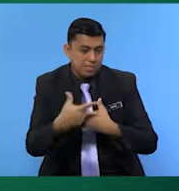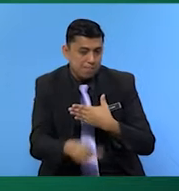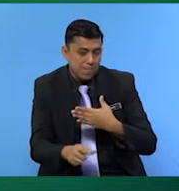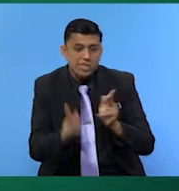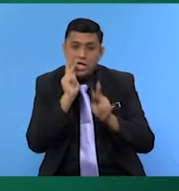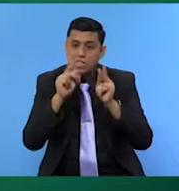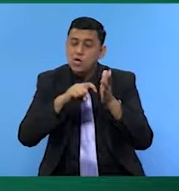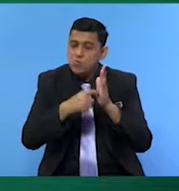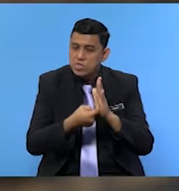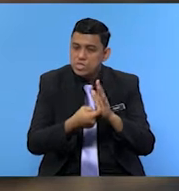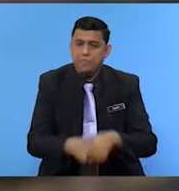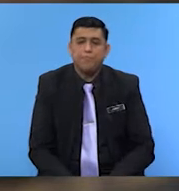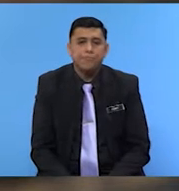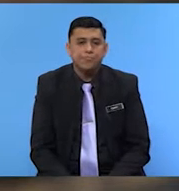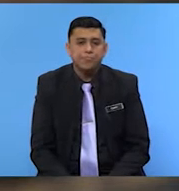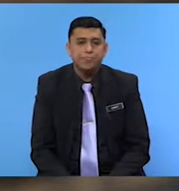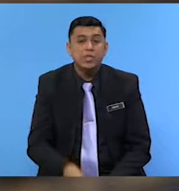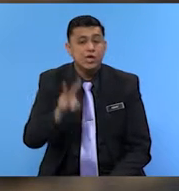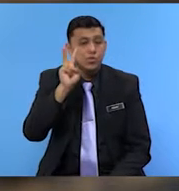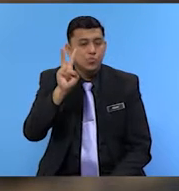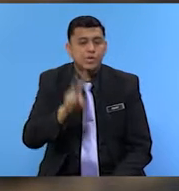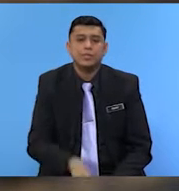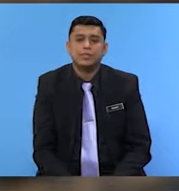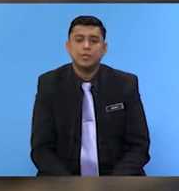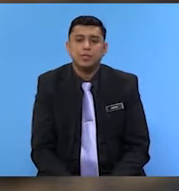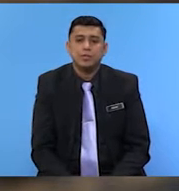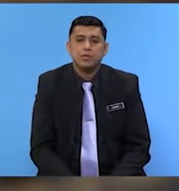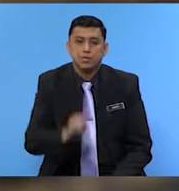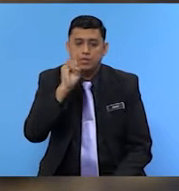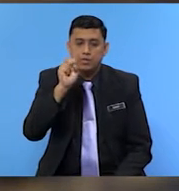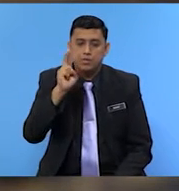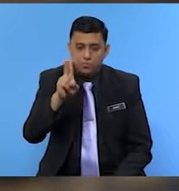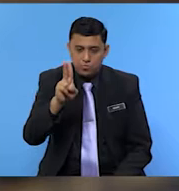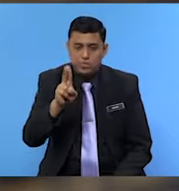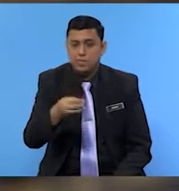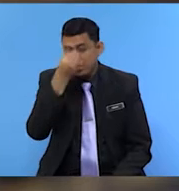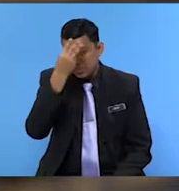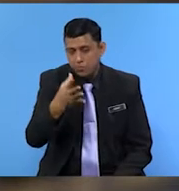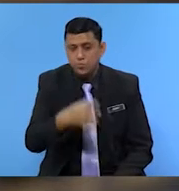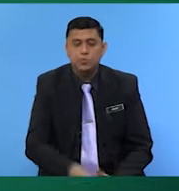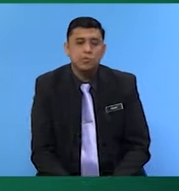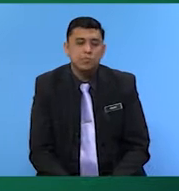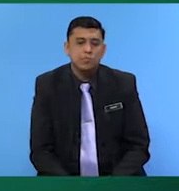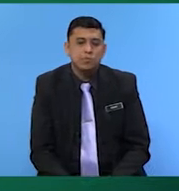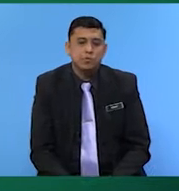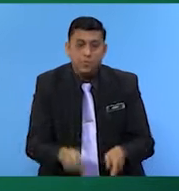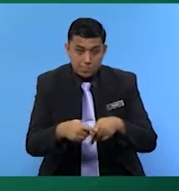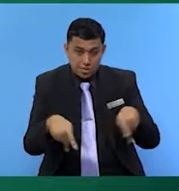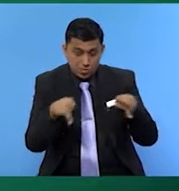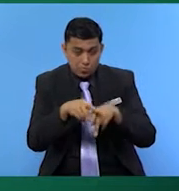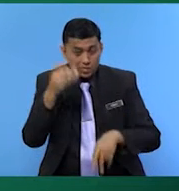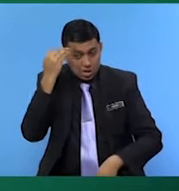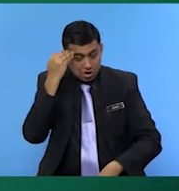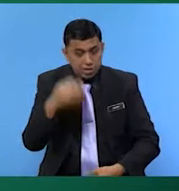selepas kata kunci tersebut. Okey, aspek yang kedua pula adalah isu yang diutarakan. Anda juga perlu